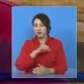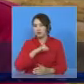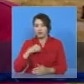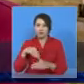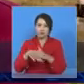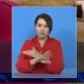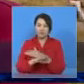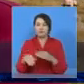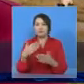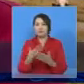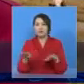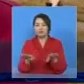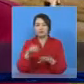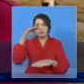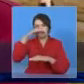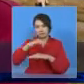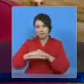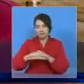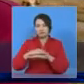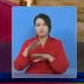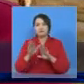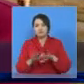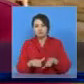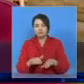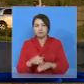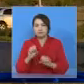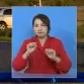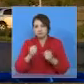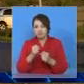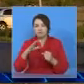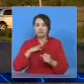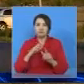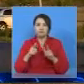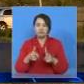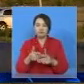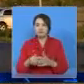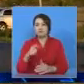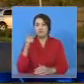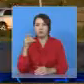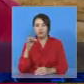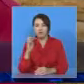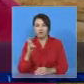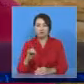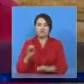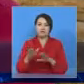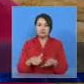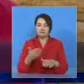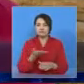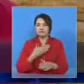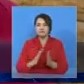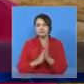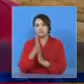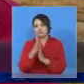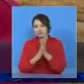кетіп қалады ғой далаға. Сондықтан кешке қарай, мына күн батқаннан кейін, кішкене салқыннан кейін. Олағаннан кейін біздің